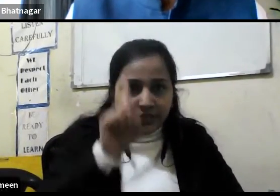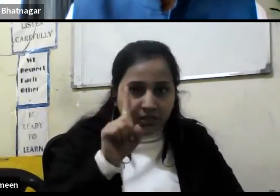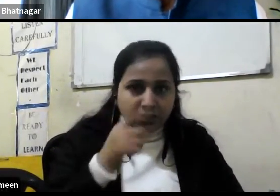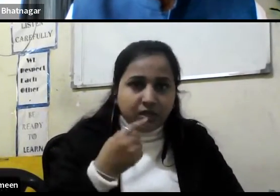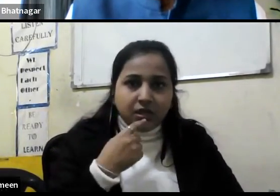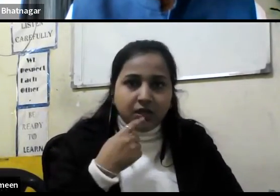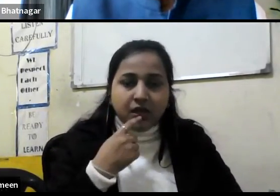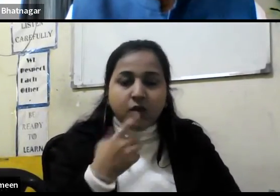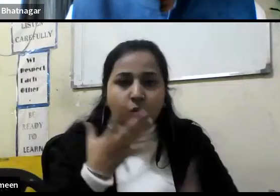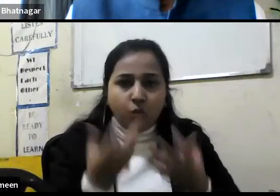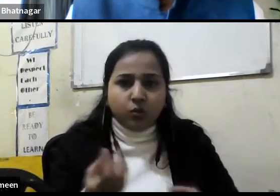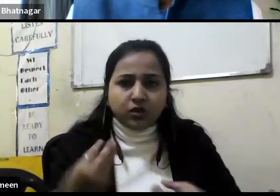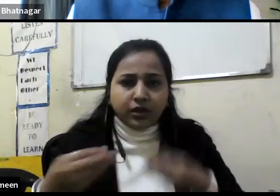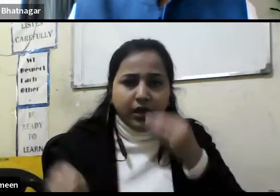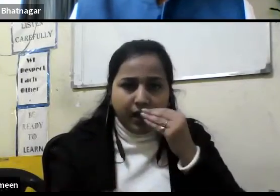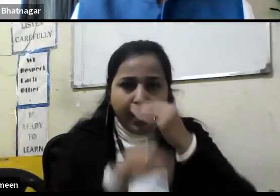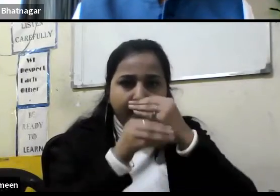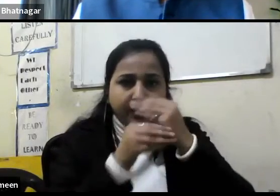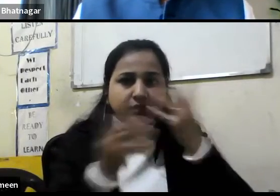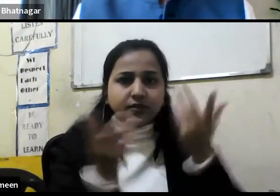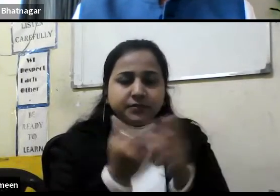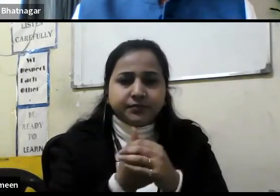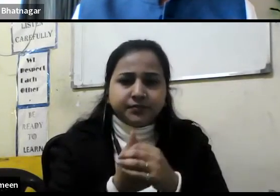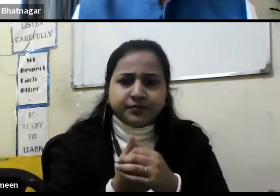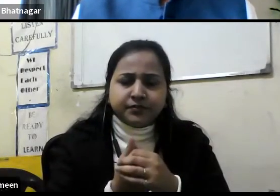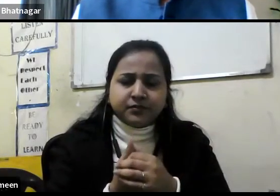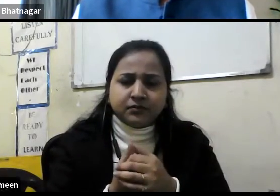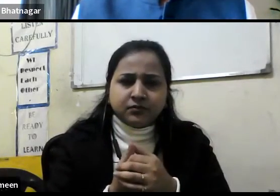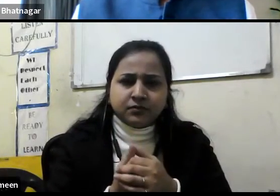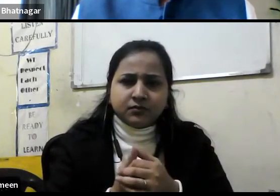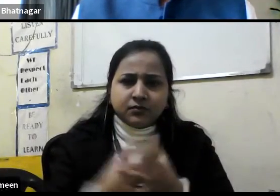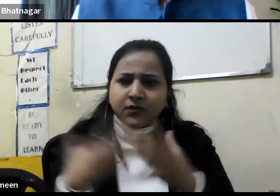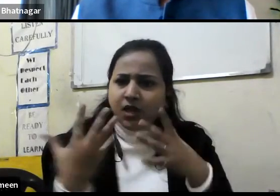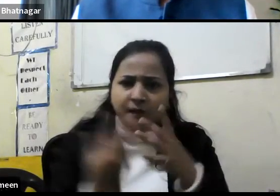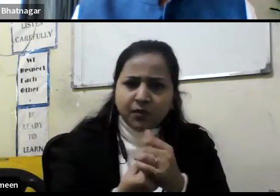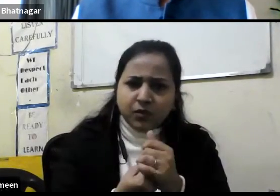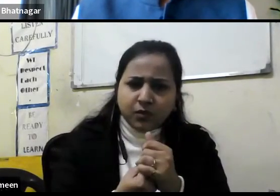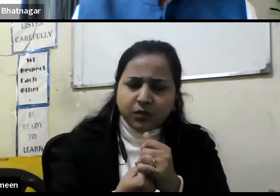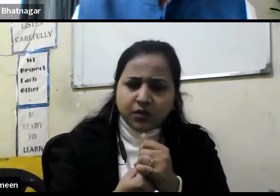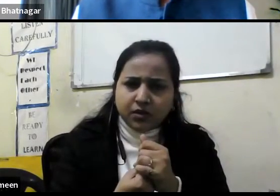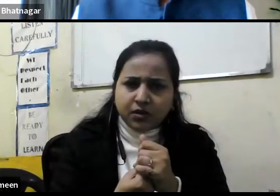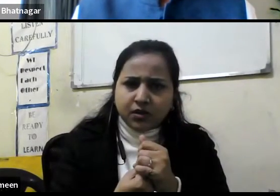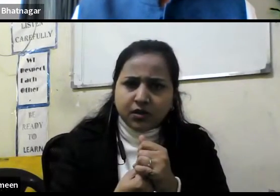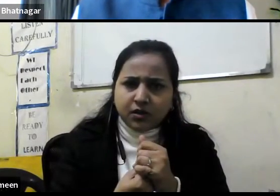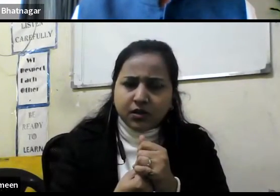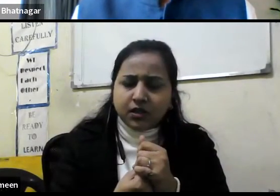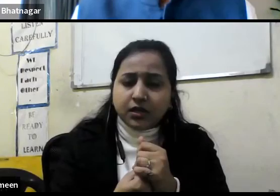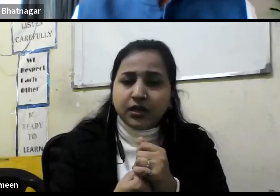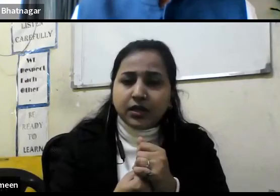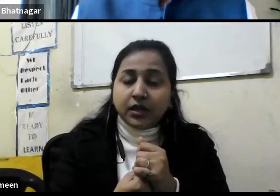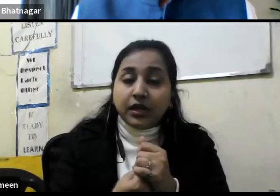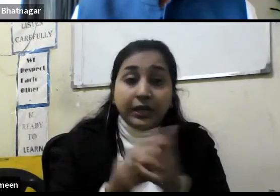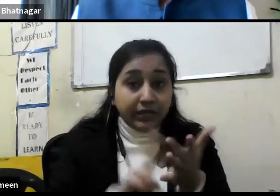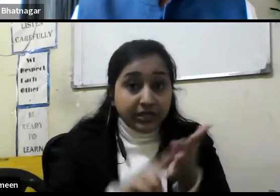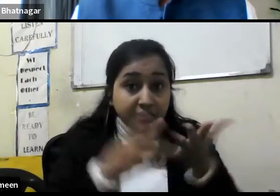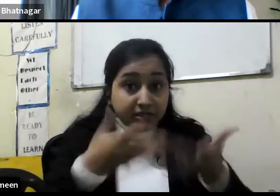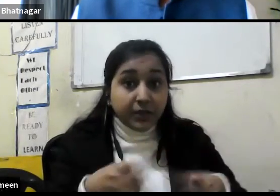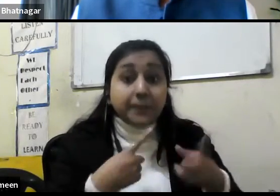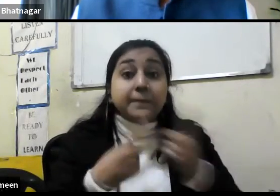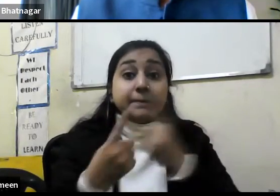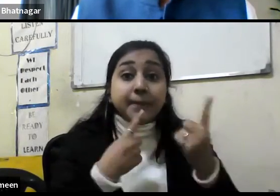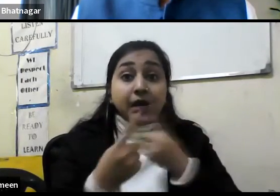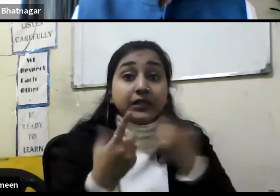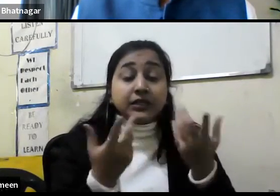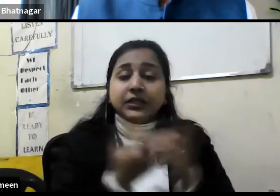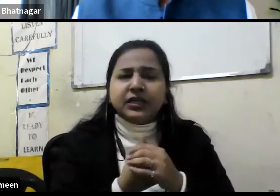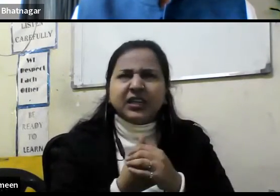वन थिंग आई वांटेड टू ऐड, हम लोग सब जैसे एनवायरनमेंट की जो बातें कर रहे हैं, ज्यादा मुश्किल नहीं